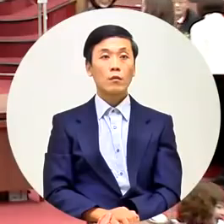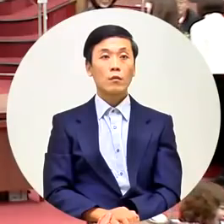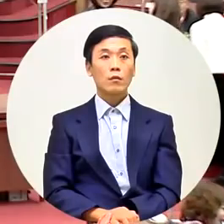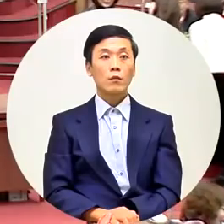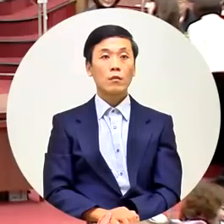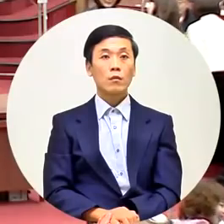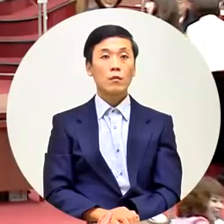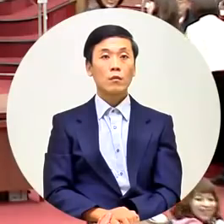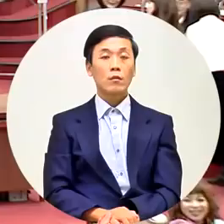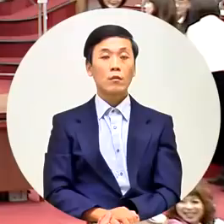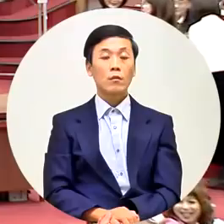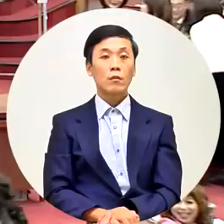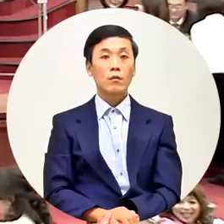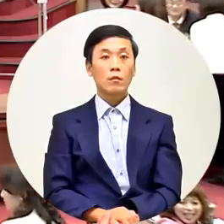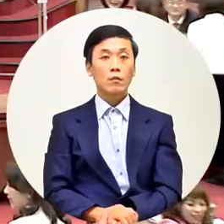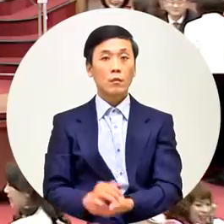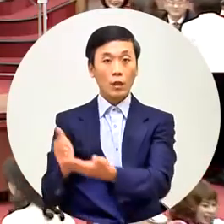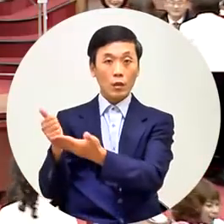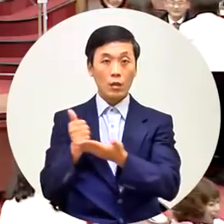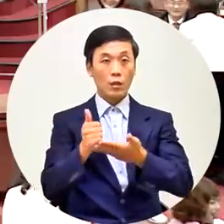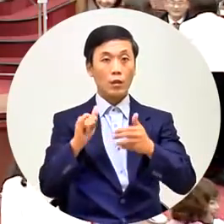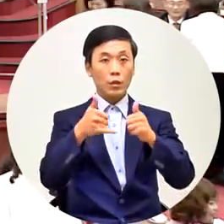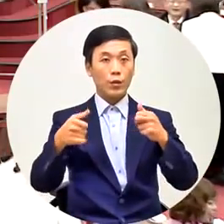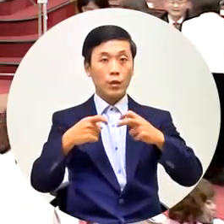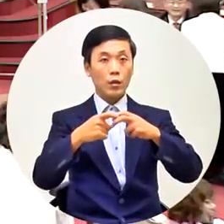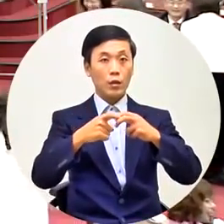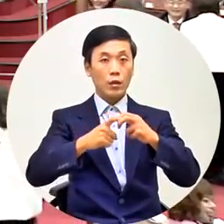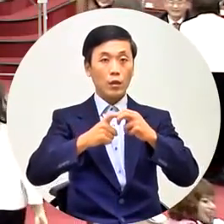请李雅芬议员领取选票。